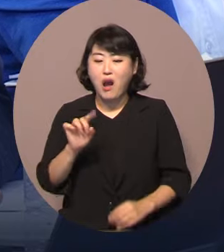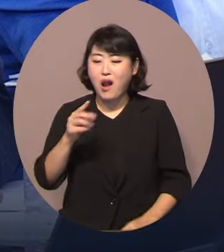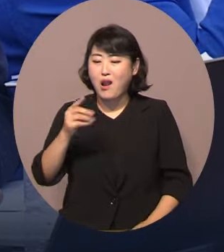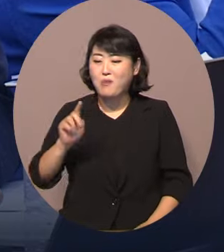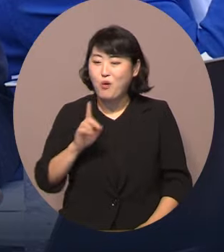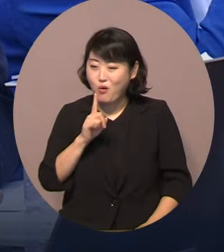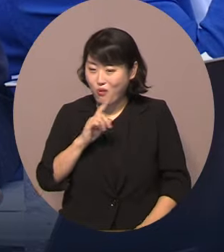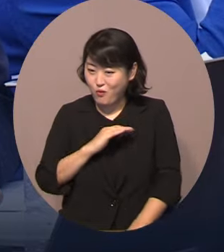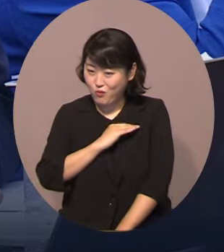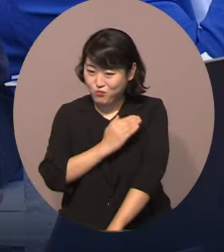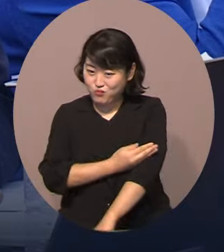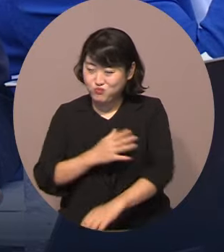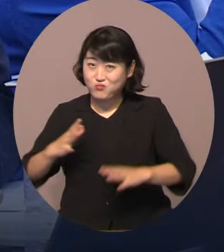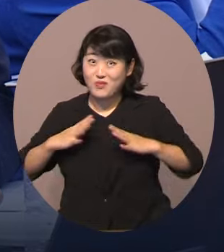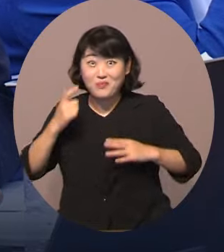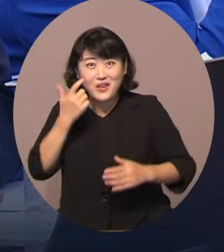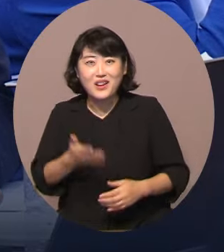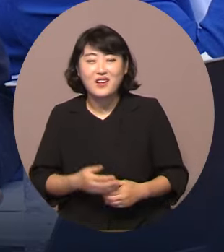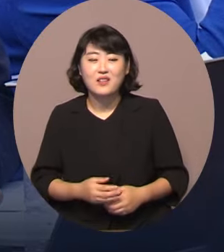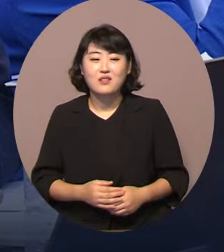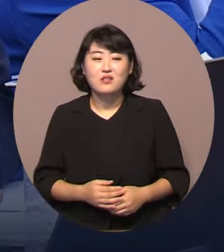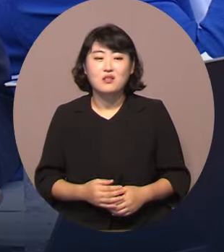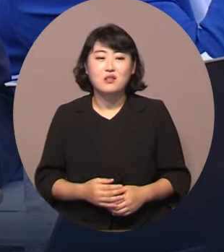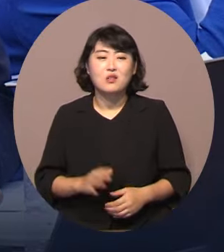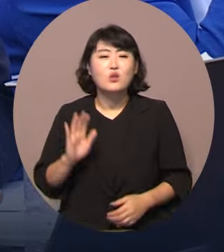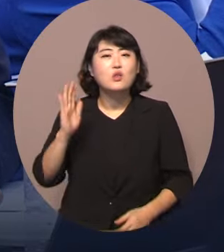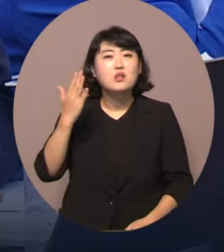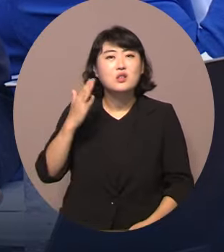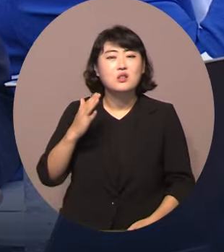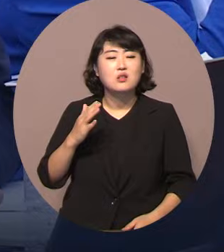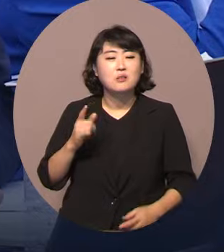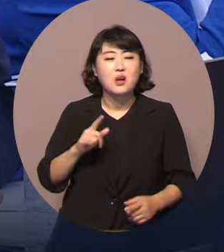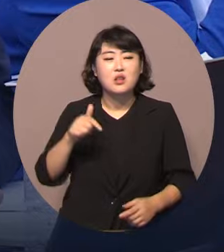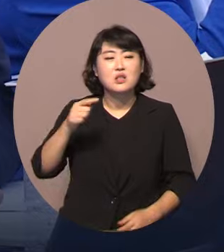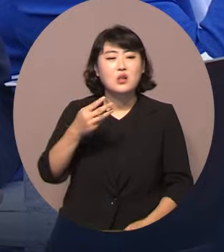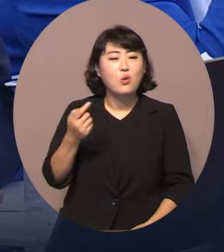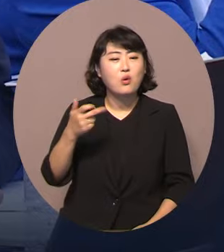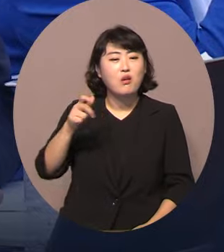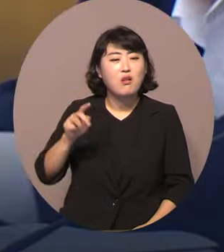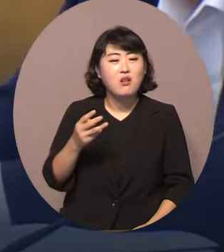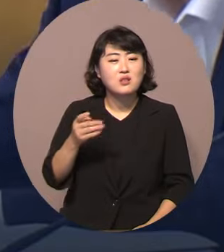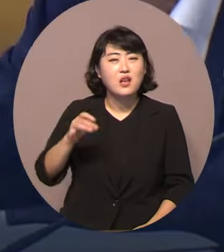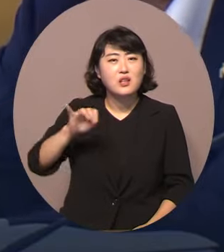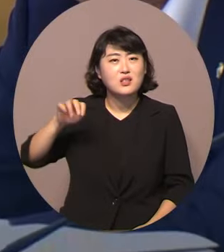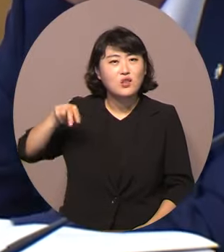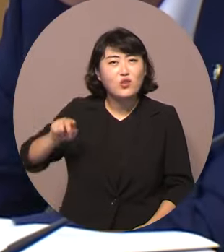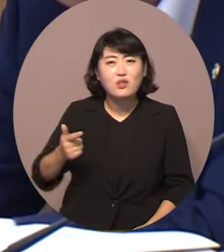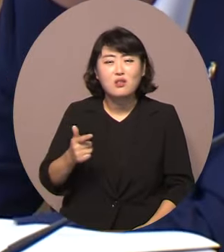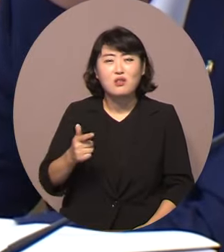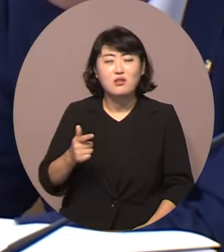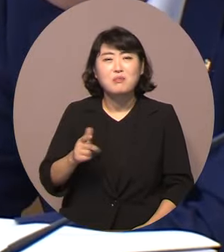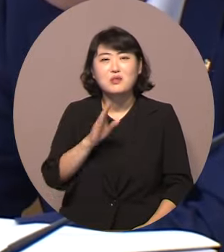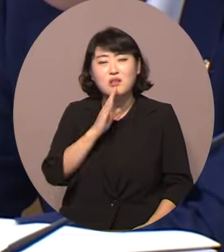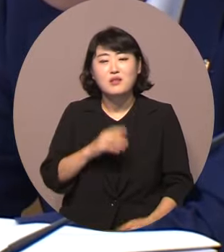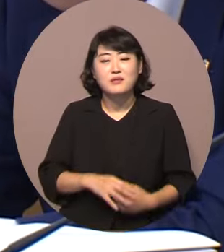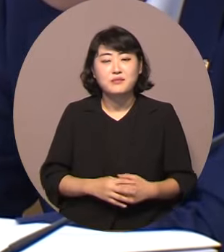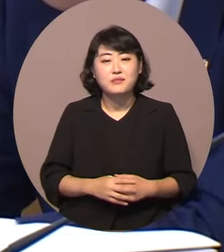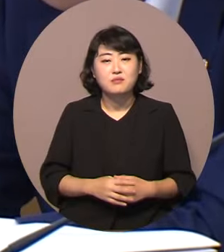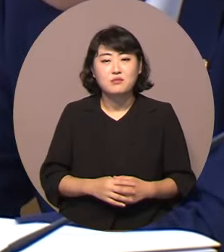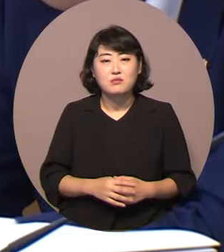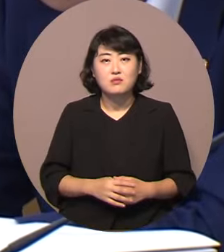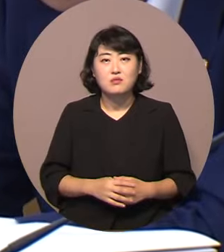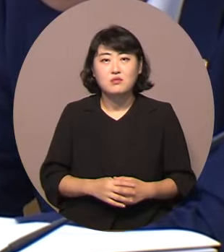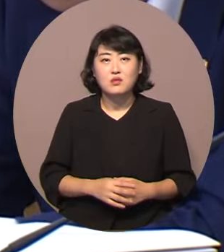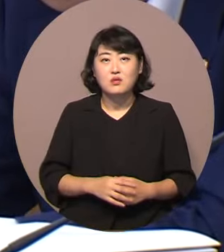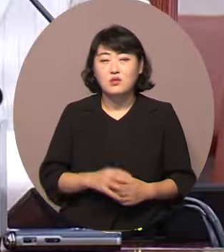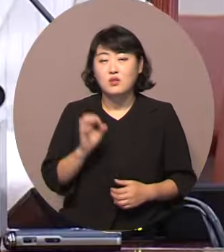해요 저희가 최근에 키워드 가운데 하나가 글로라 아닙니까 여당 의원들은 그러나이